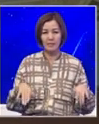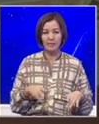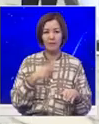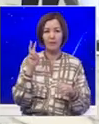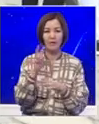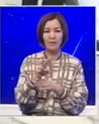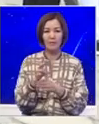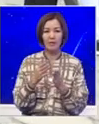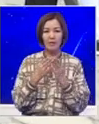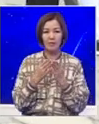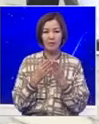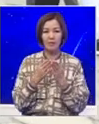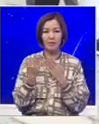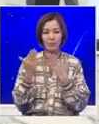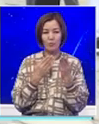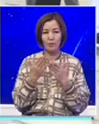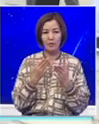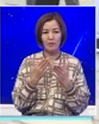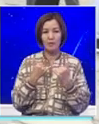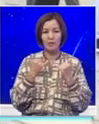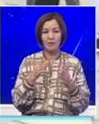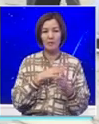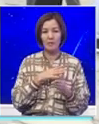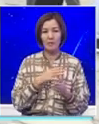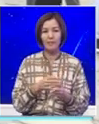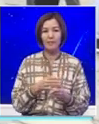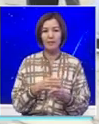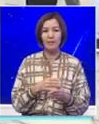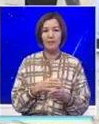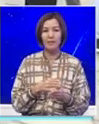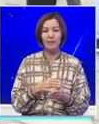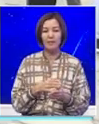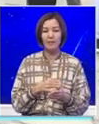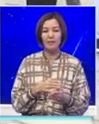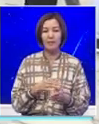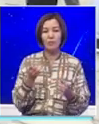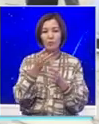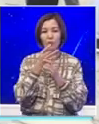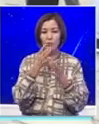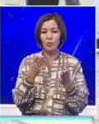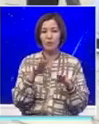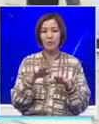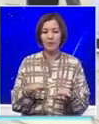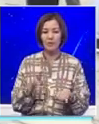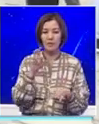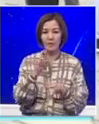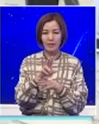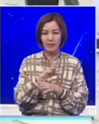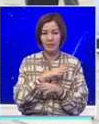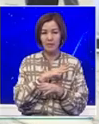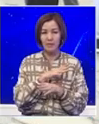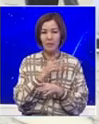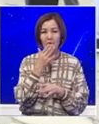маңызды. Бұндай тарихи мәдени орындарға зиярат етуге келдік. Бұндай орындарға келеміз осы